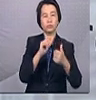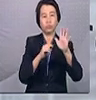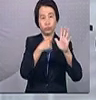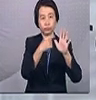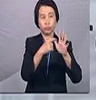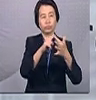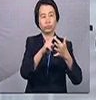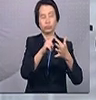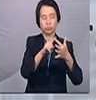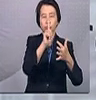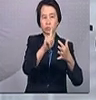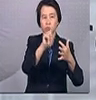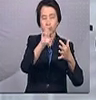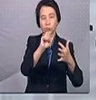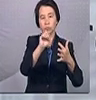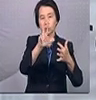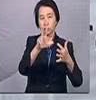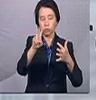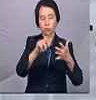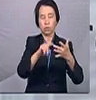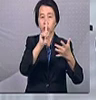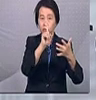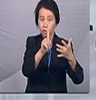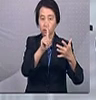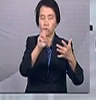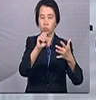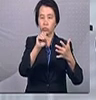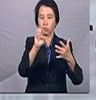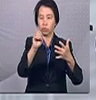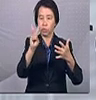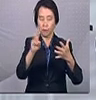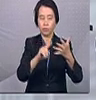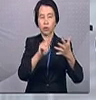kes 1032, kes 1006 dan kes